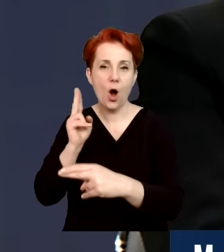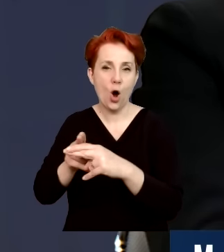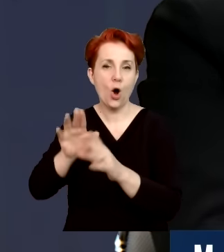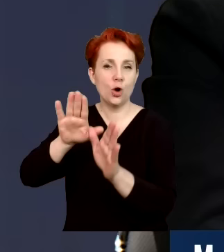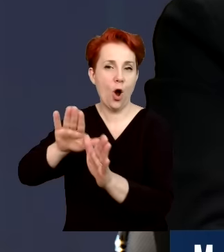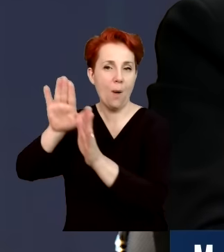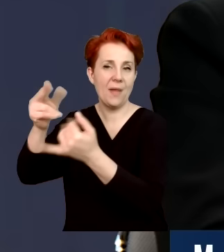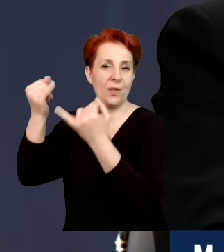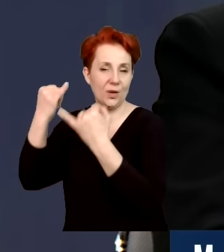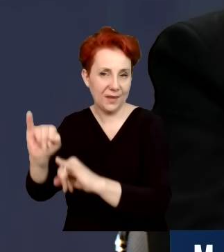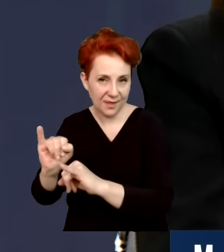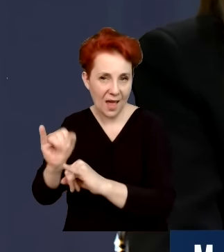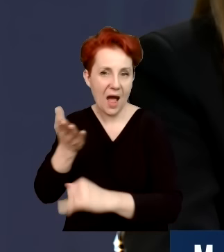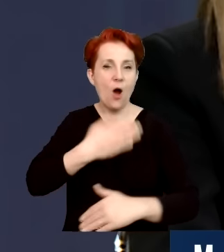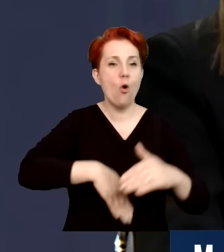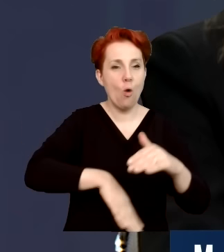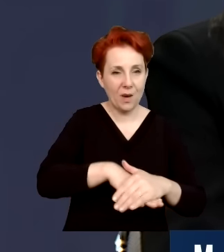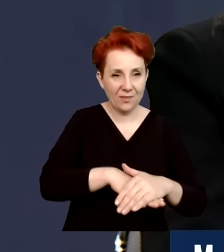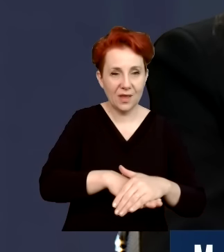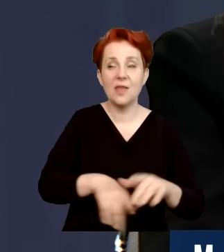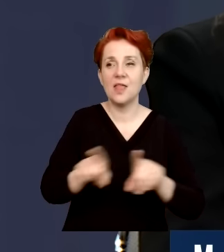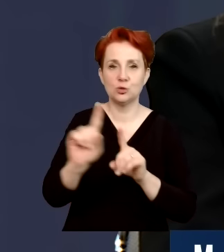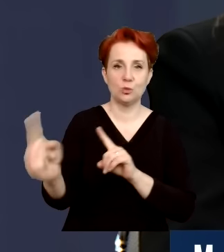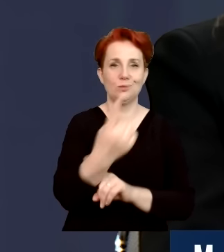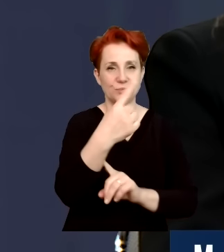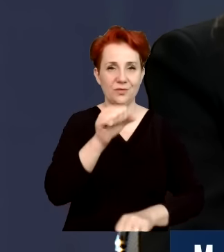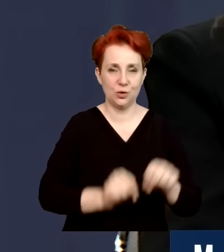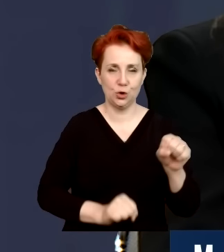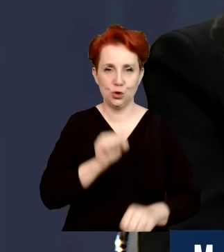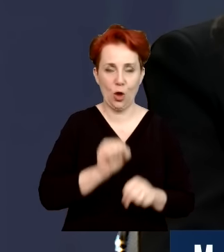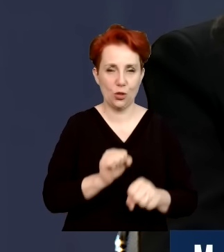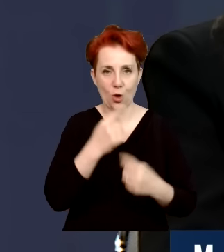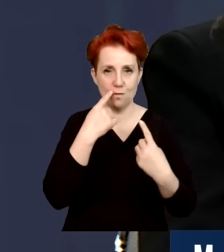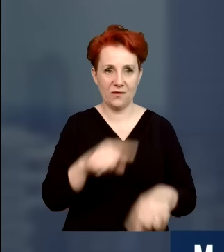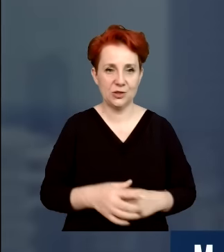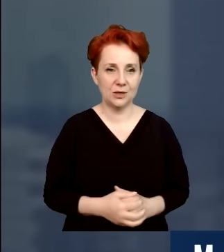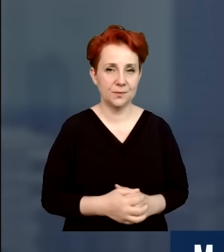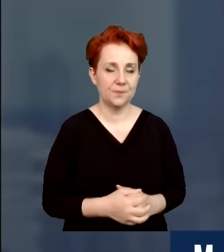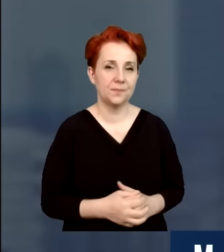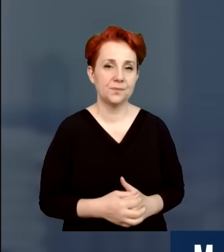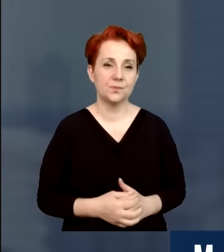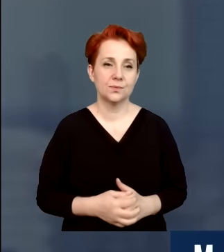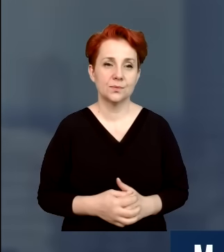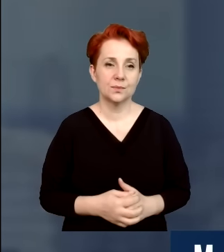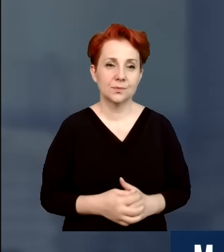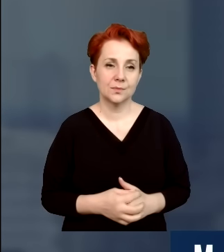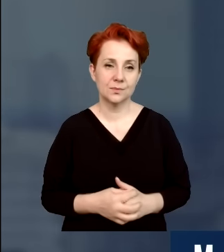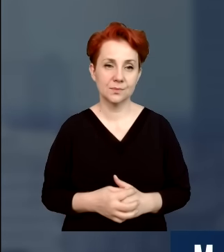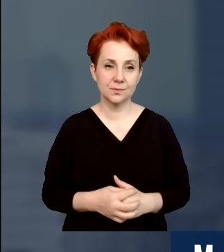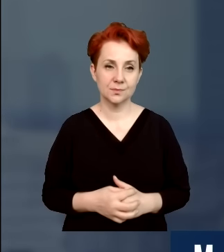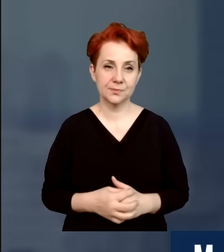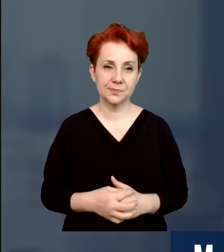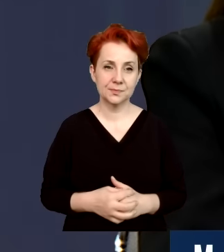chore też ale mogą nie, ale odpowiadać ja w ogóle przed sądem. Nie miałam takiej intencji i w tylko, swoim pytaniu, ja pytam w wymiarze ludzkim. Więc zakładając wszystko